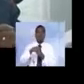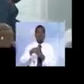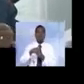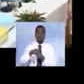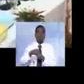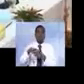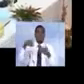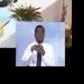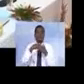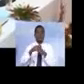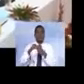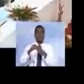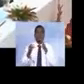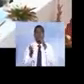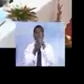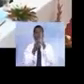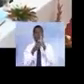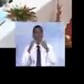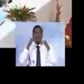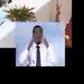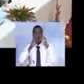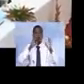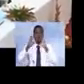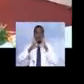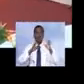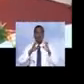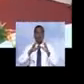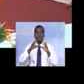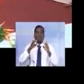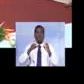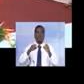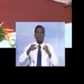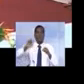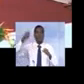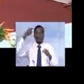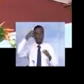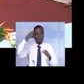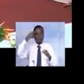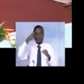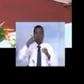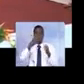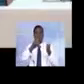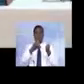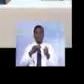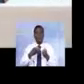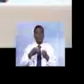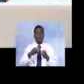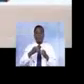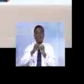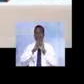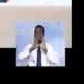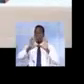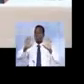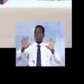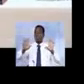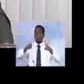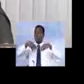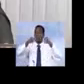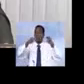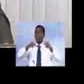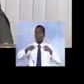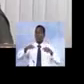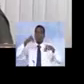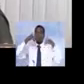des nouvelles technologies de l'information et de la communication, le gouvernement entend désormais clarifier le marché de